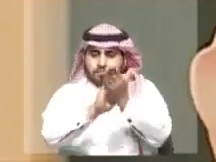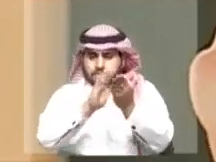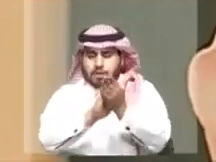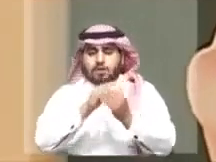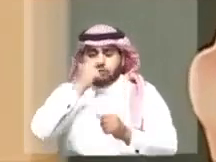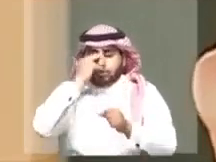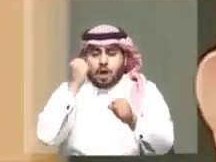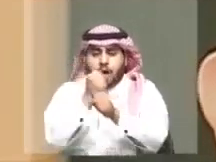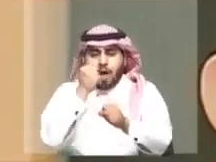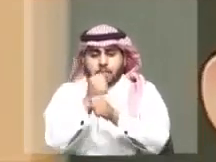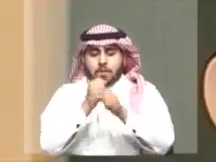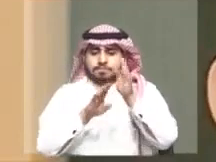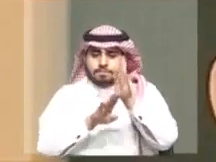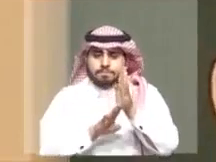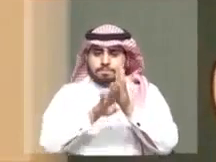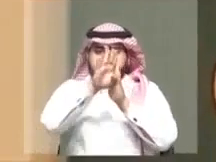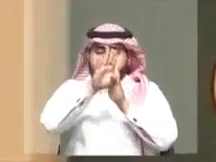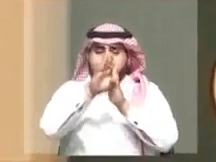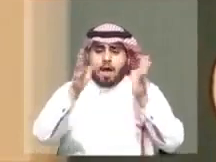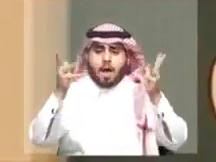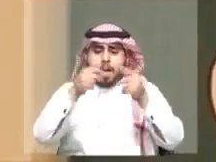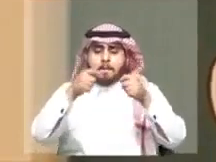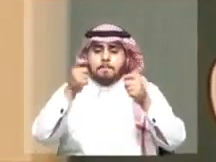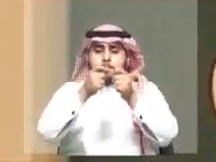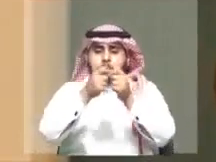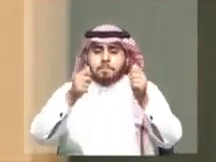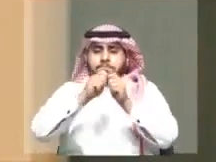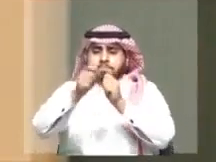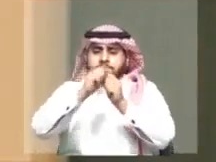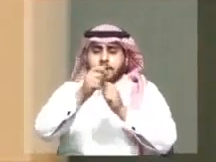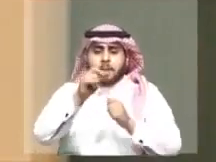المملكة قدمت من خلال المركز مبالغ تصل إلى